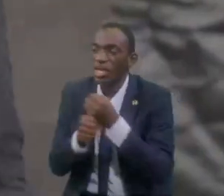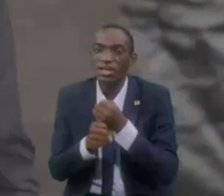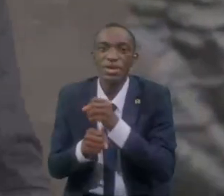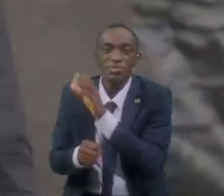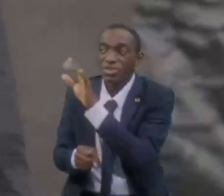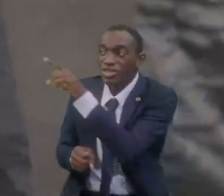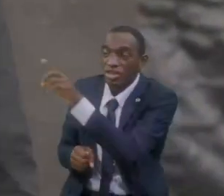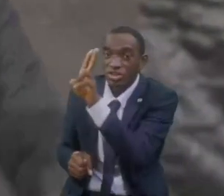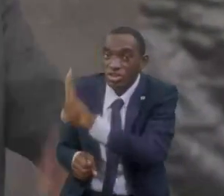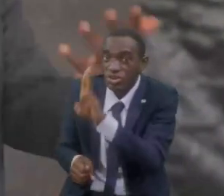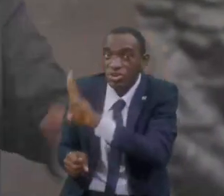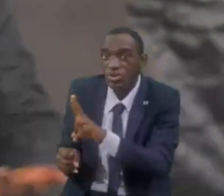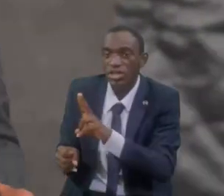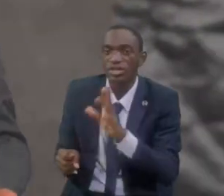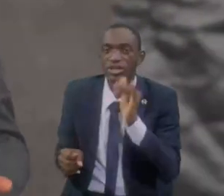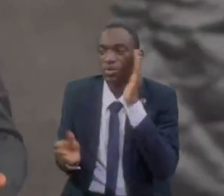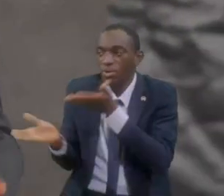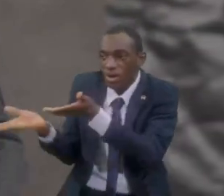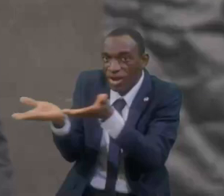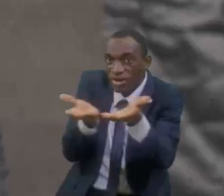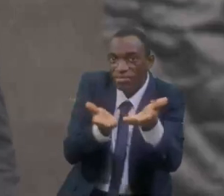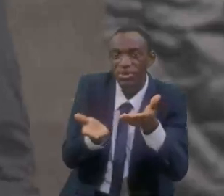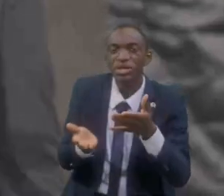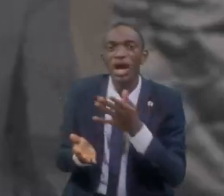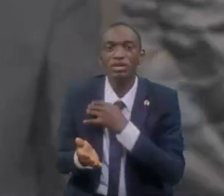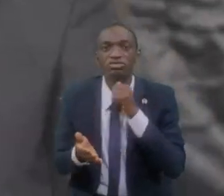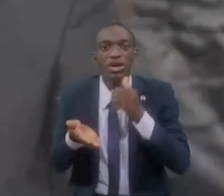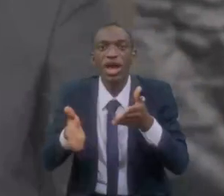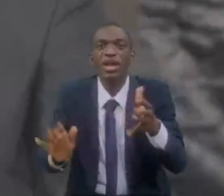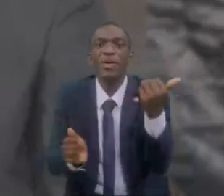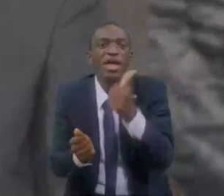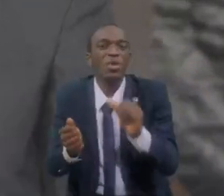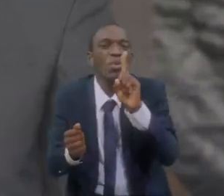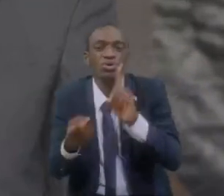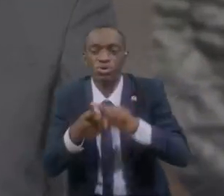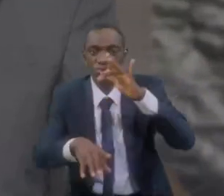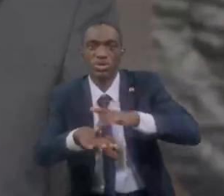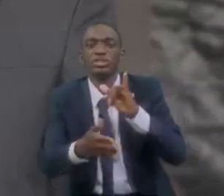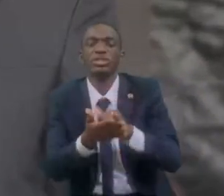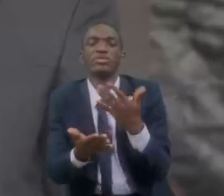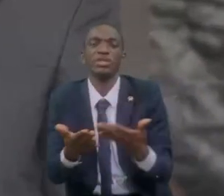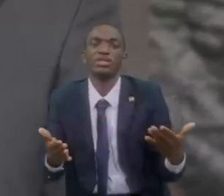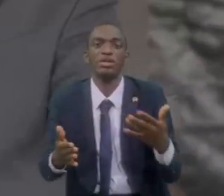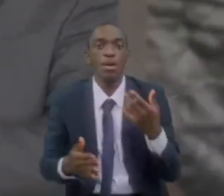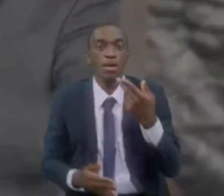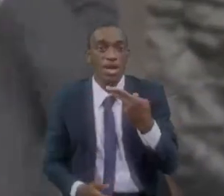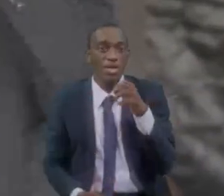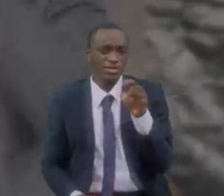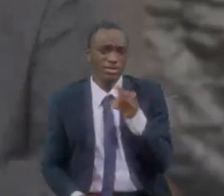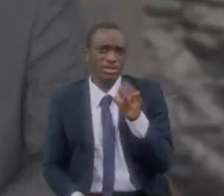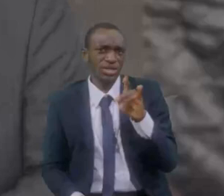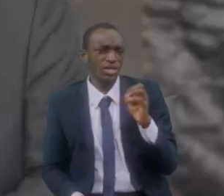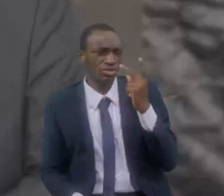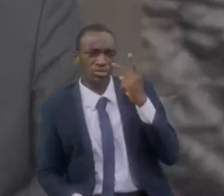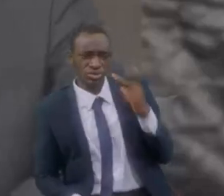permettent à personne de toucher cette chose. Mais Ézéchias a vu que ce